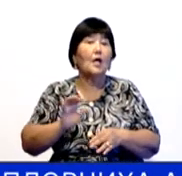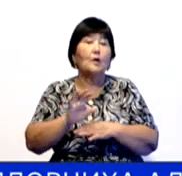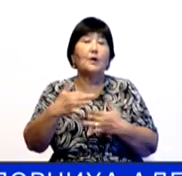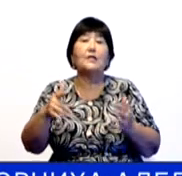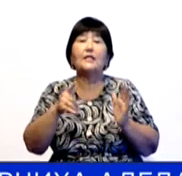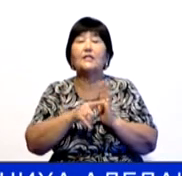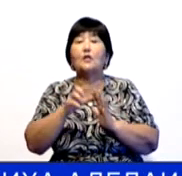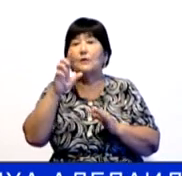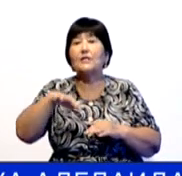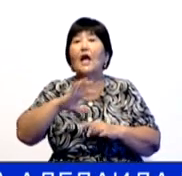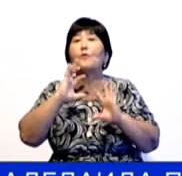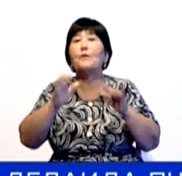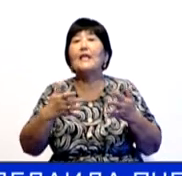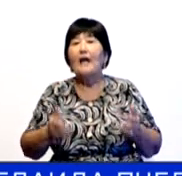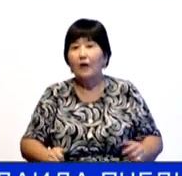7 стран мира.